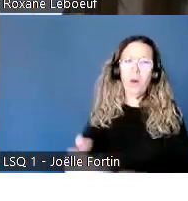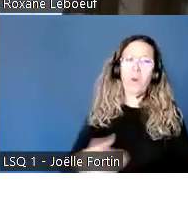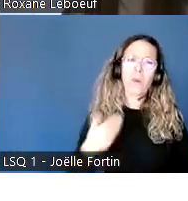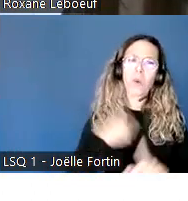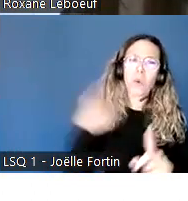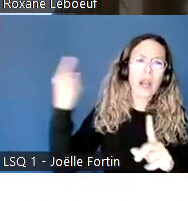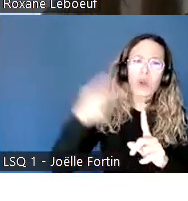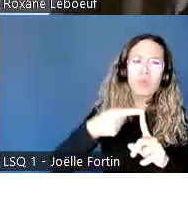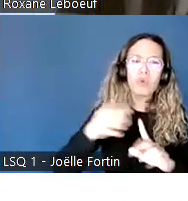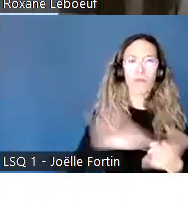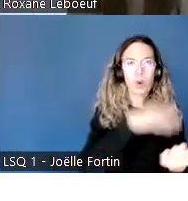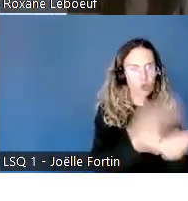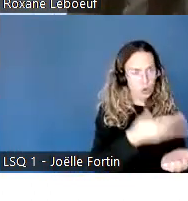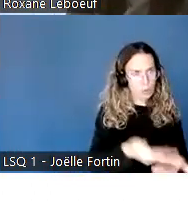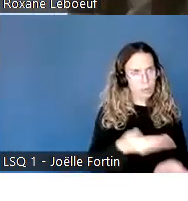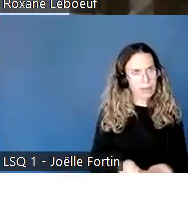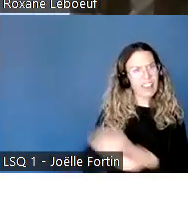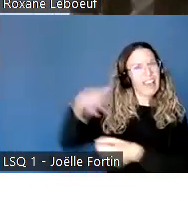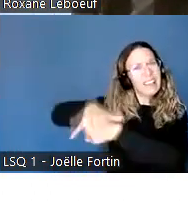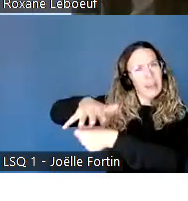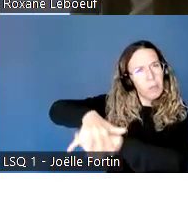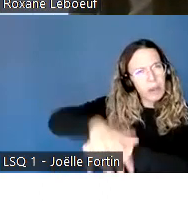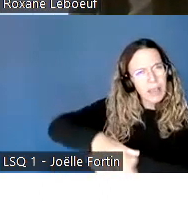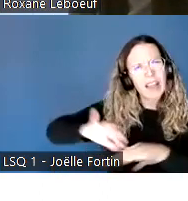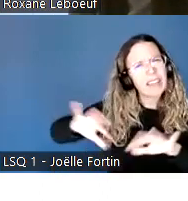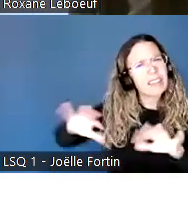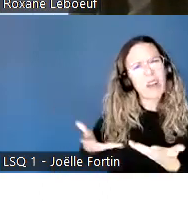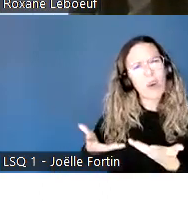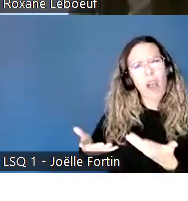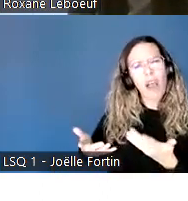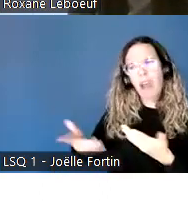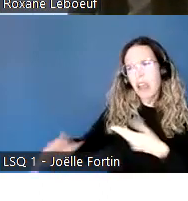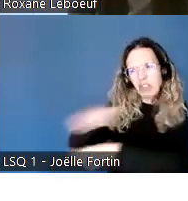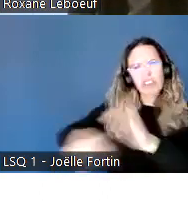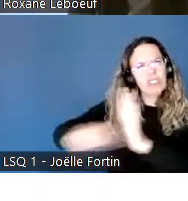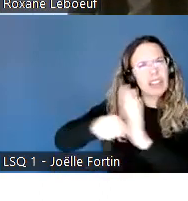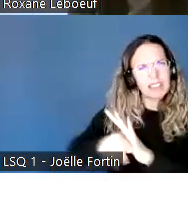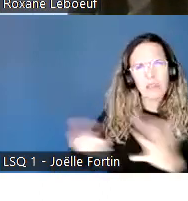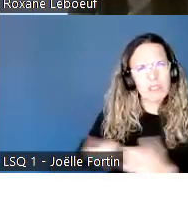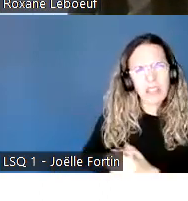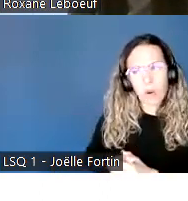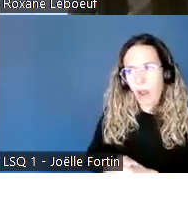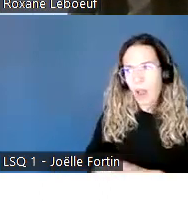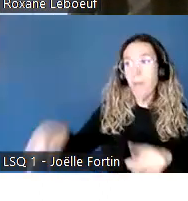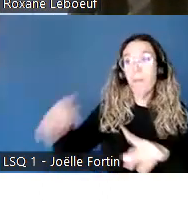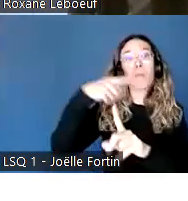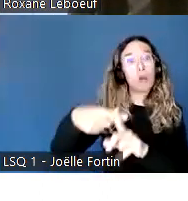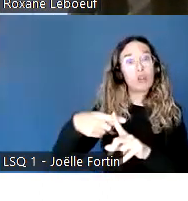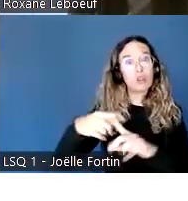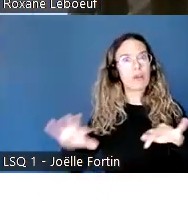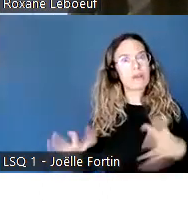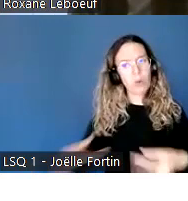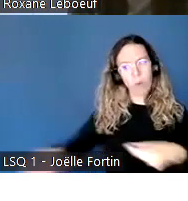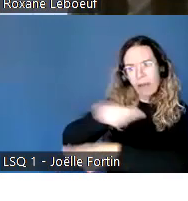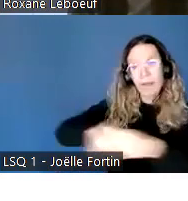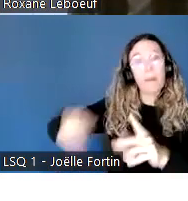qu'on voulait documenter du point de vue des témoins ce qu'étaient les interactions négatives, mais aussi quelles étaient les